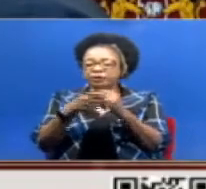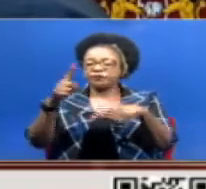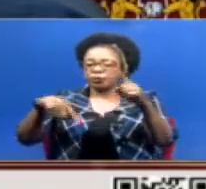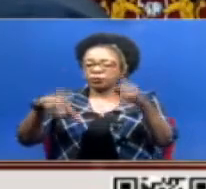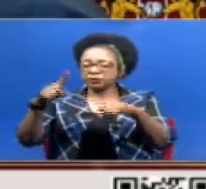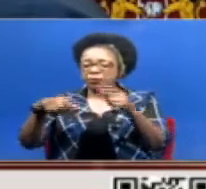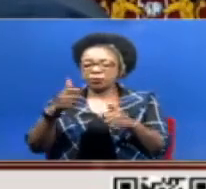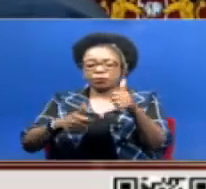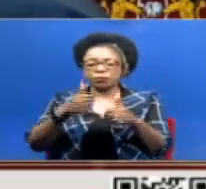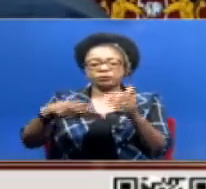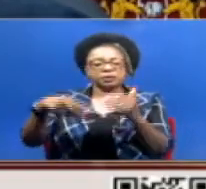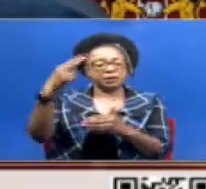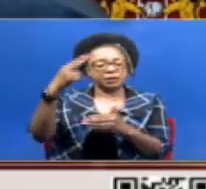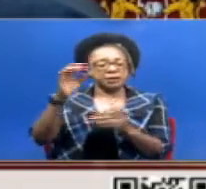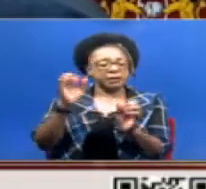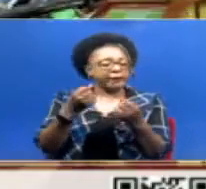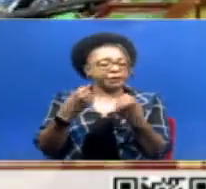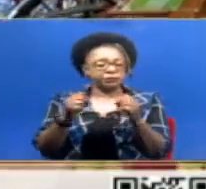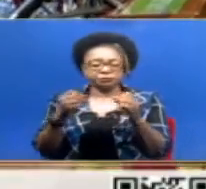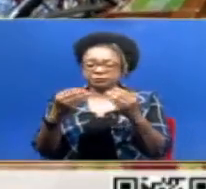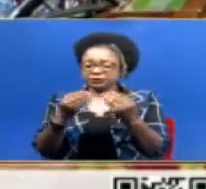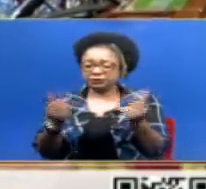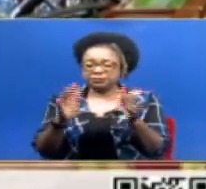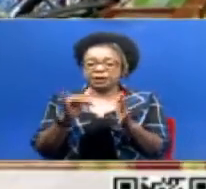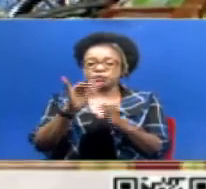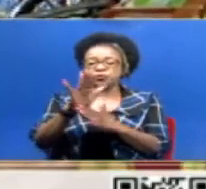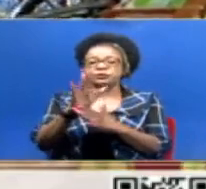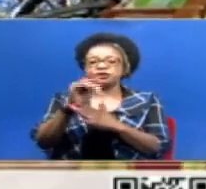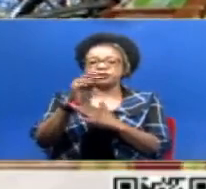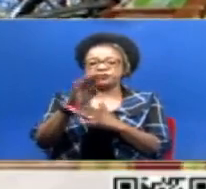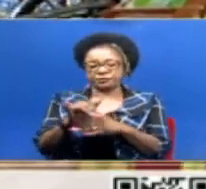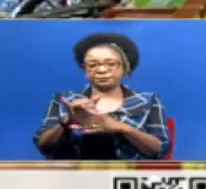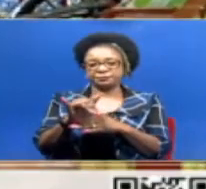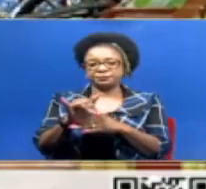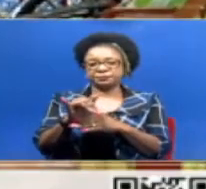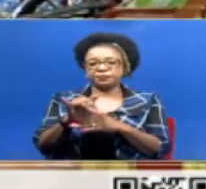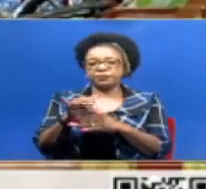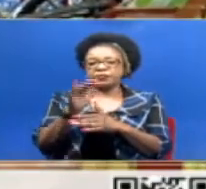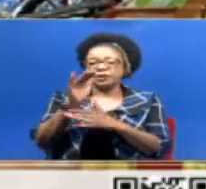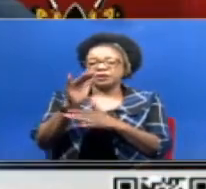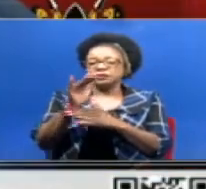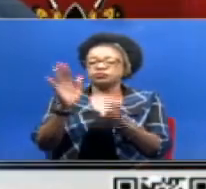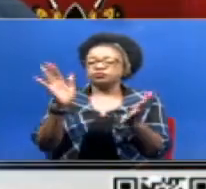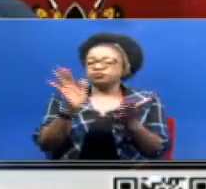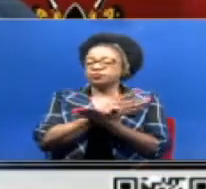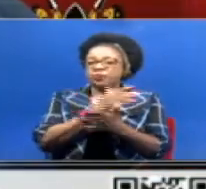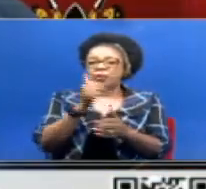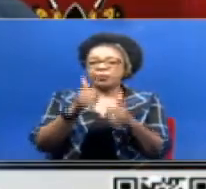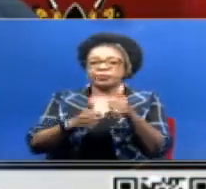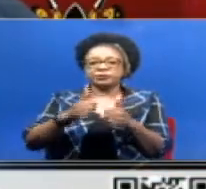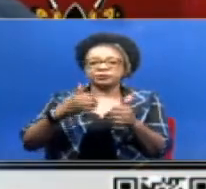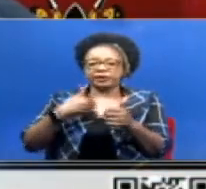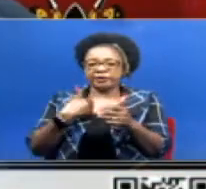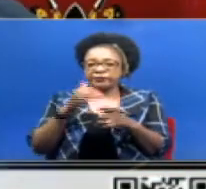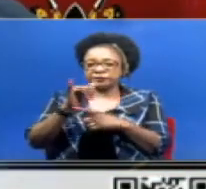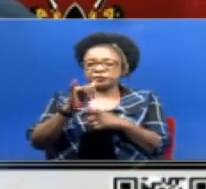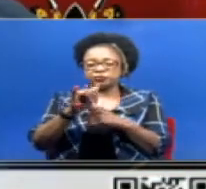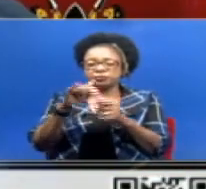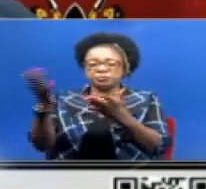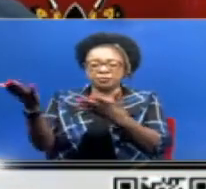too high that cannot be mitigated by load shedding. Wito wa wizara kwa wabunge kuondoa marufuku iliyowekwa dhidi ya mwafaka wa uagizaji